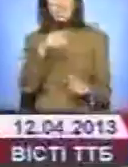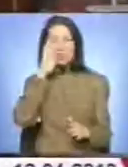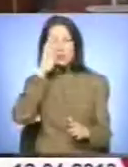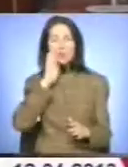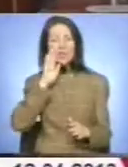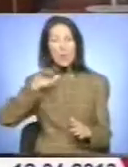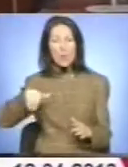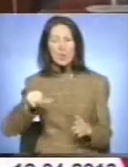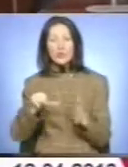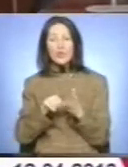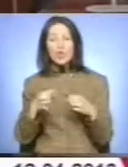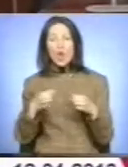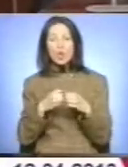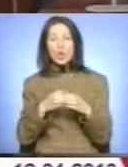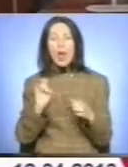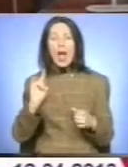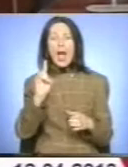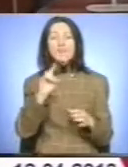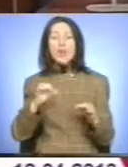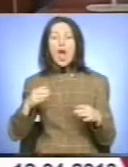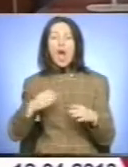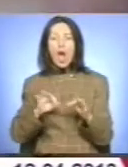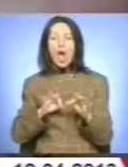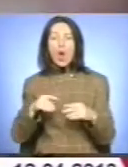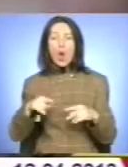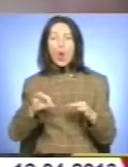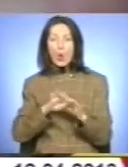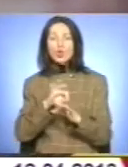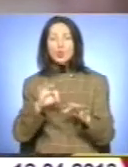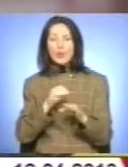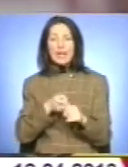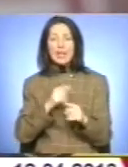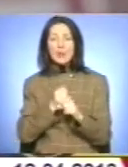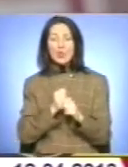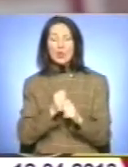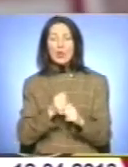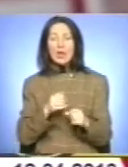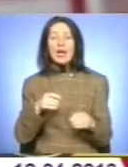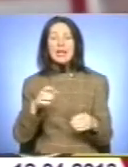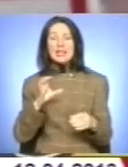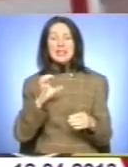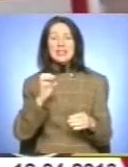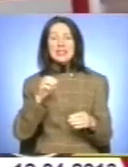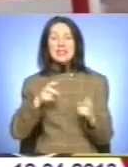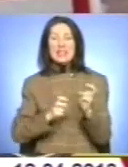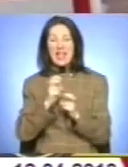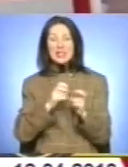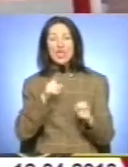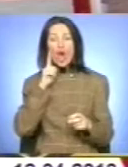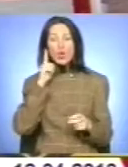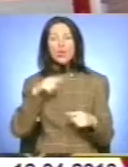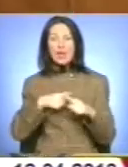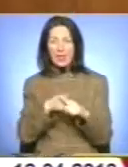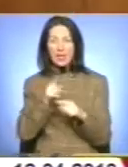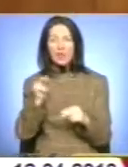гурток авіаконструювання, який діє при комунальному закладі Тернопільської міської ради «Станція юних техніків». Там вчаться конструювати